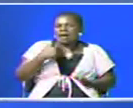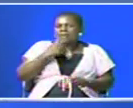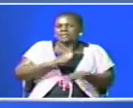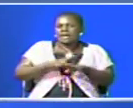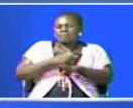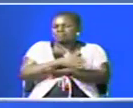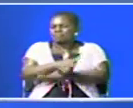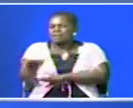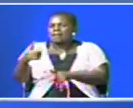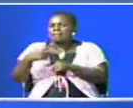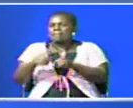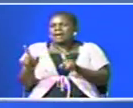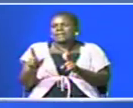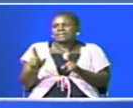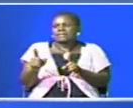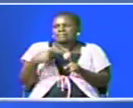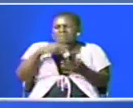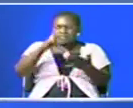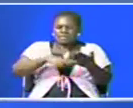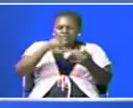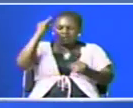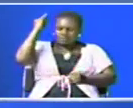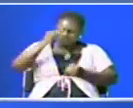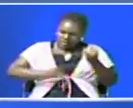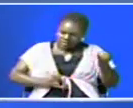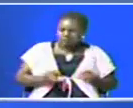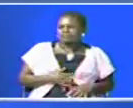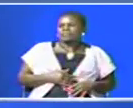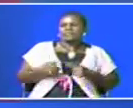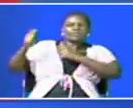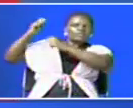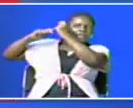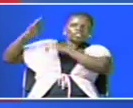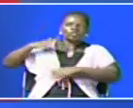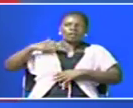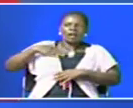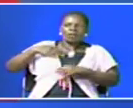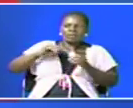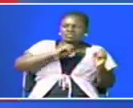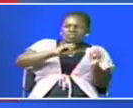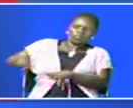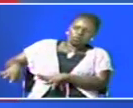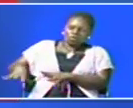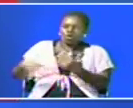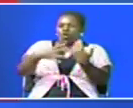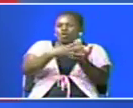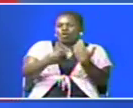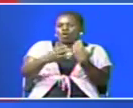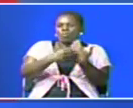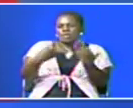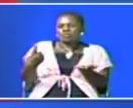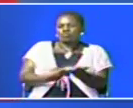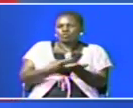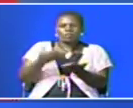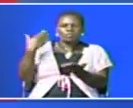muda, lakini nitakuwa ninafanya vibaya nisiposoma ya mwisho. Anasema kuwa mila zetu tumezitupilia mbali, twaiga vya wazungu. Kitambo